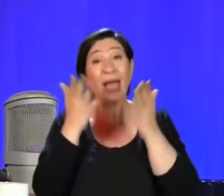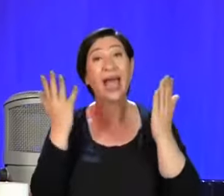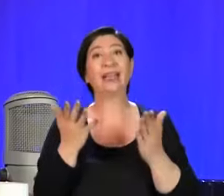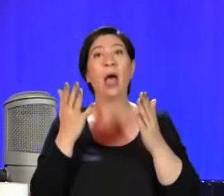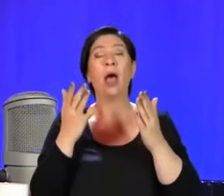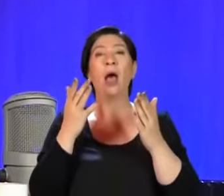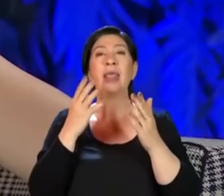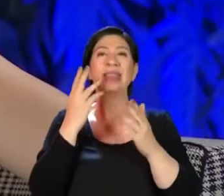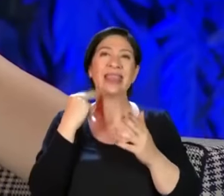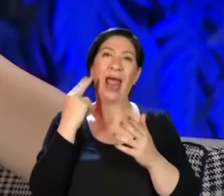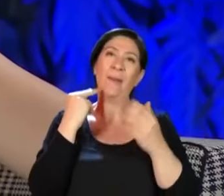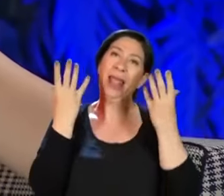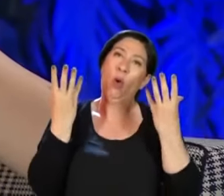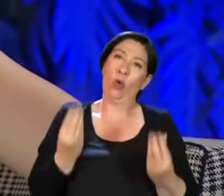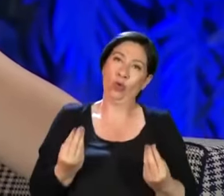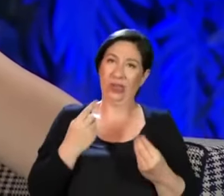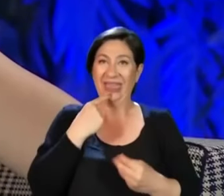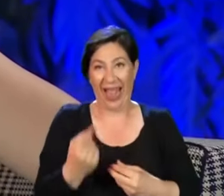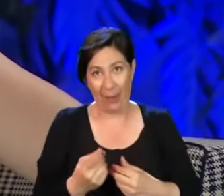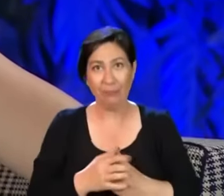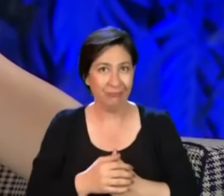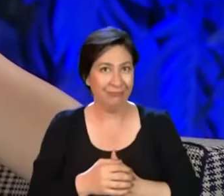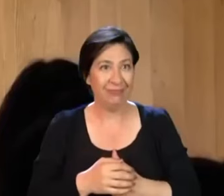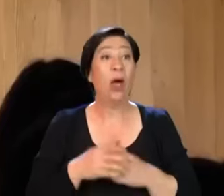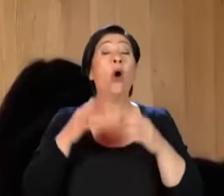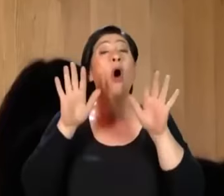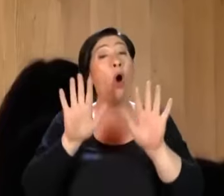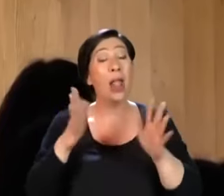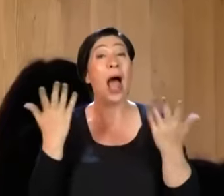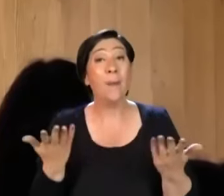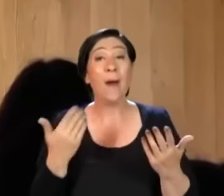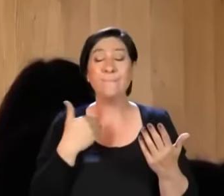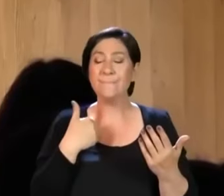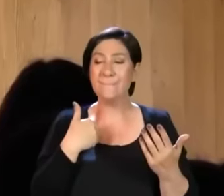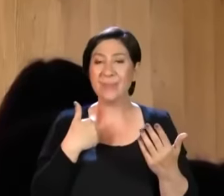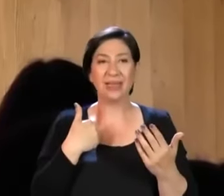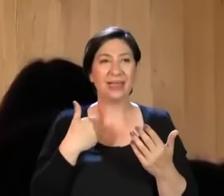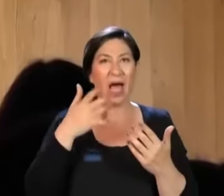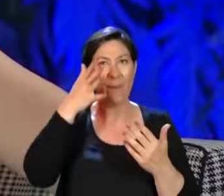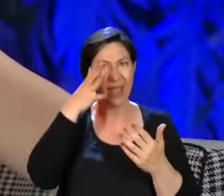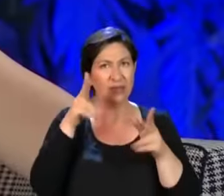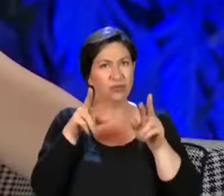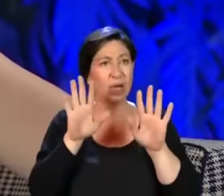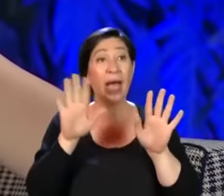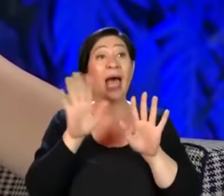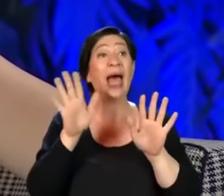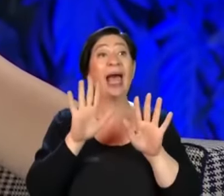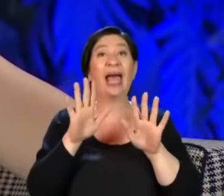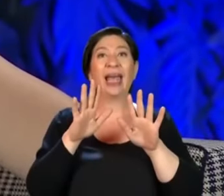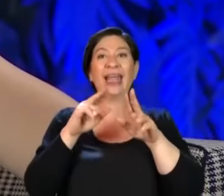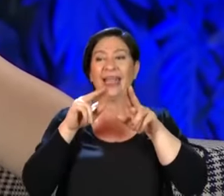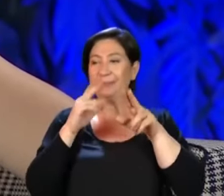e terbiyeli ydi diyelim E öyle ama şey geldi bana geri zekalı Tamam Kezban